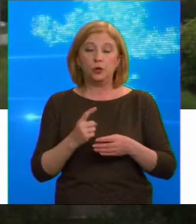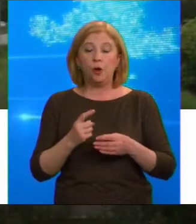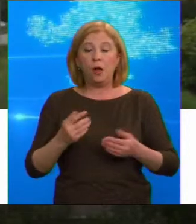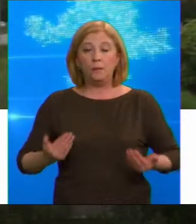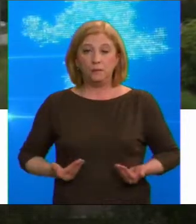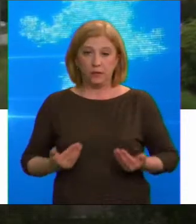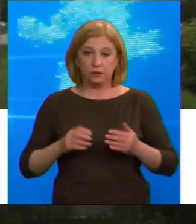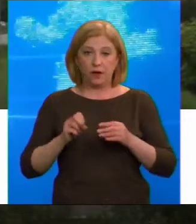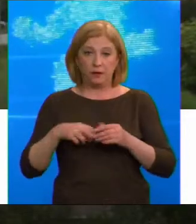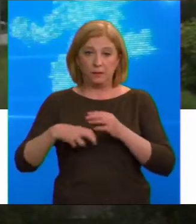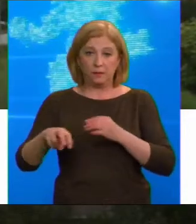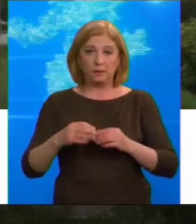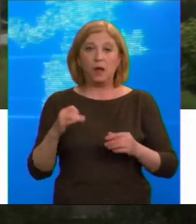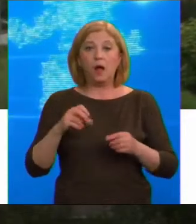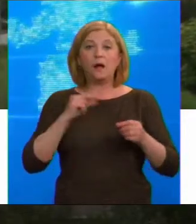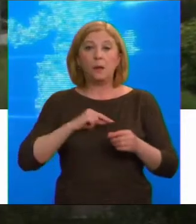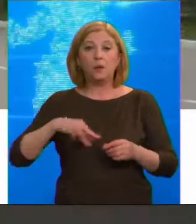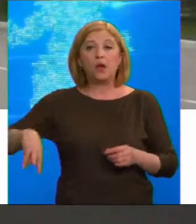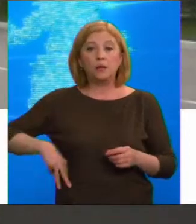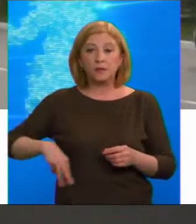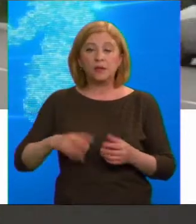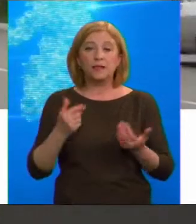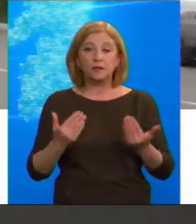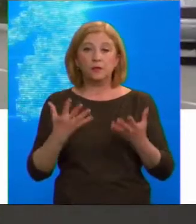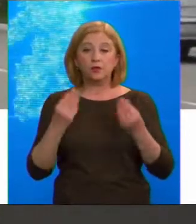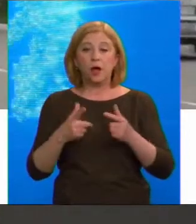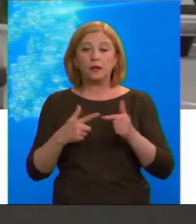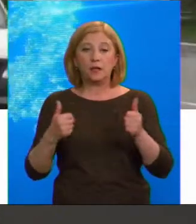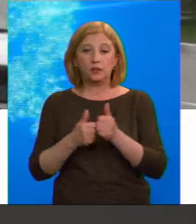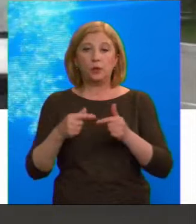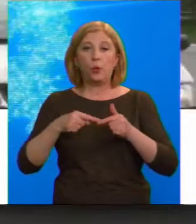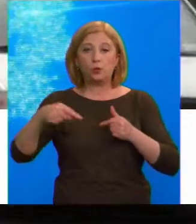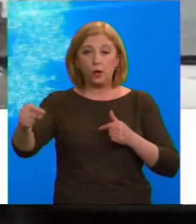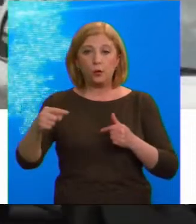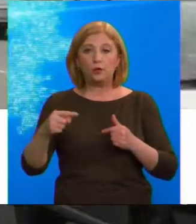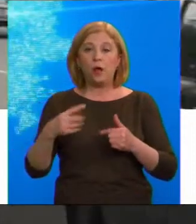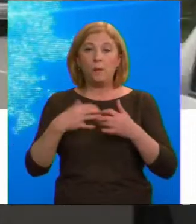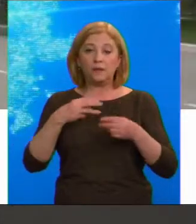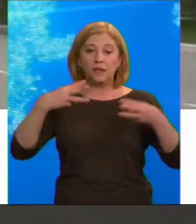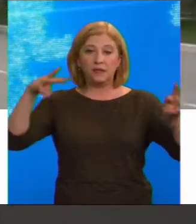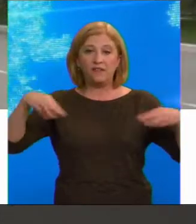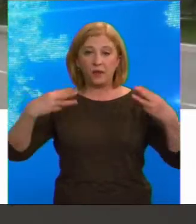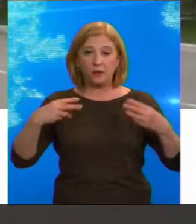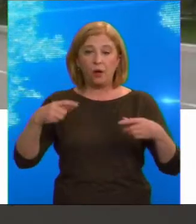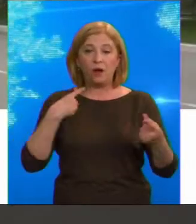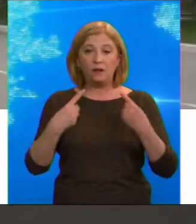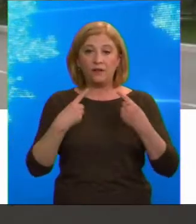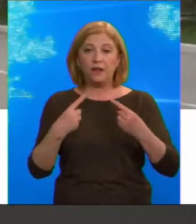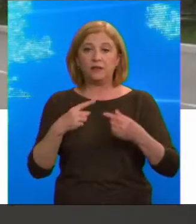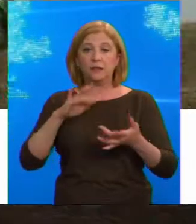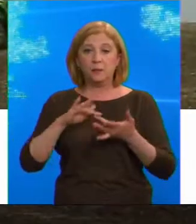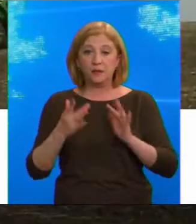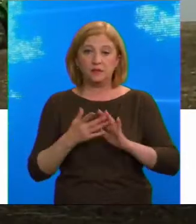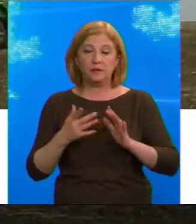проживания. Работа администрации на сегодняшний день организована удаленно посредством видеоконференц-связи, мессенджеров и сети